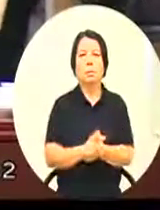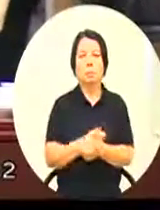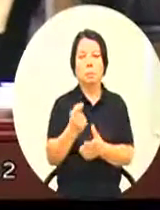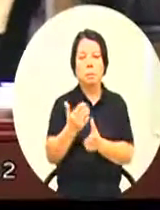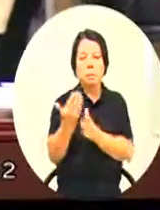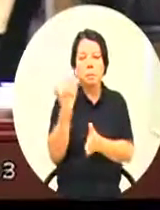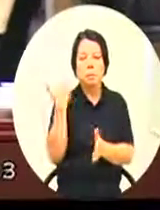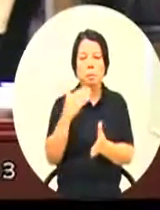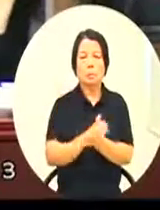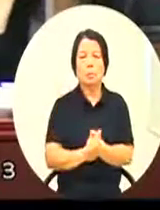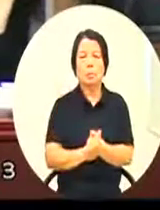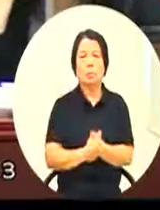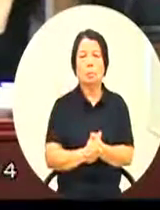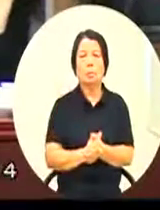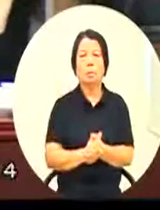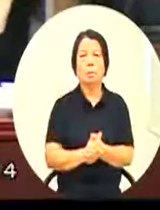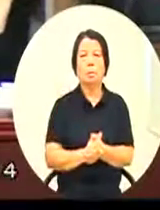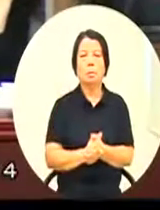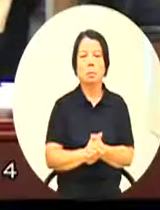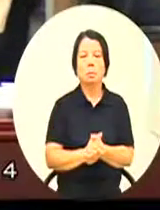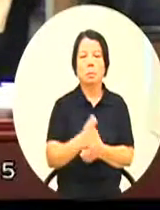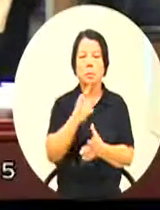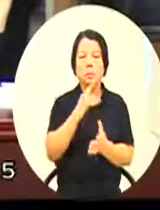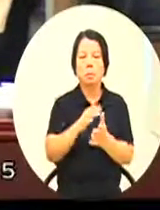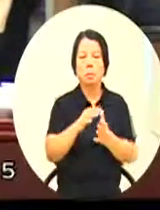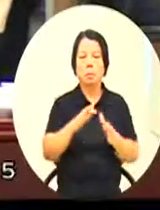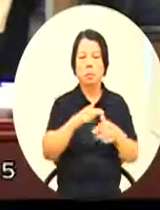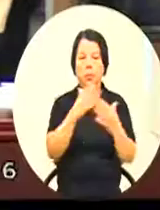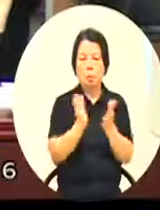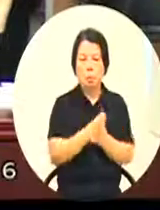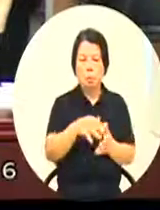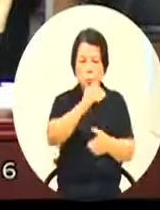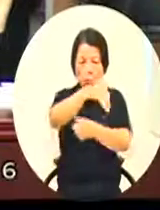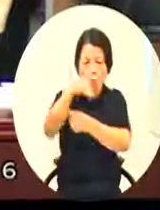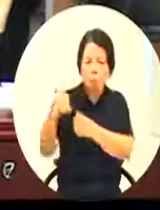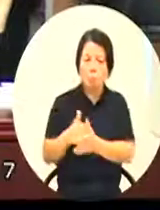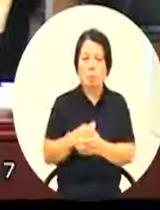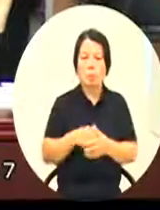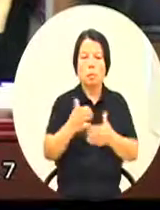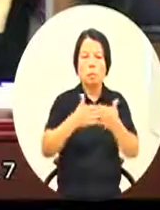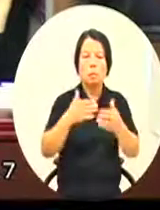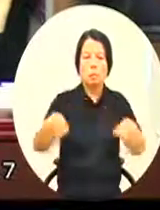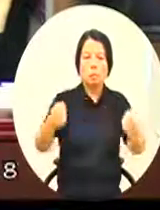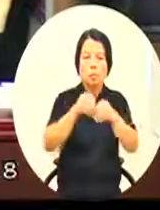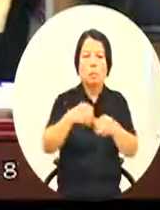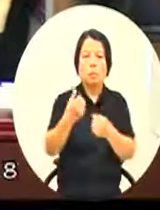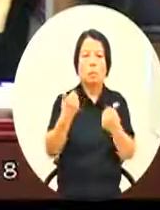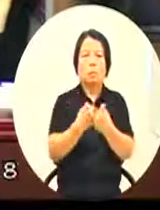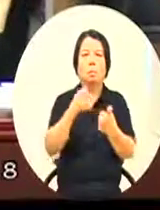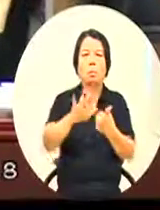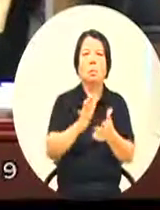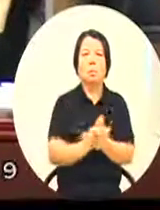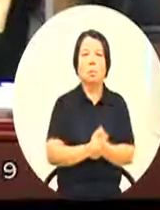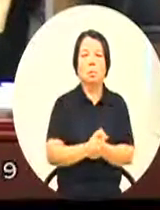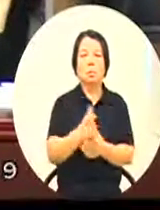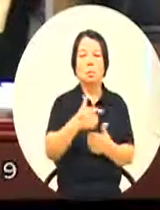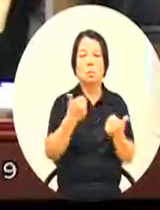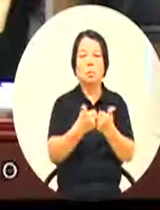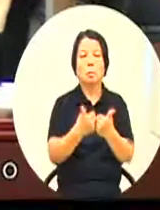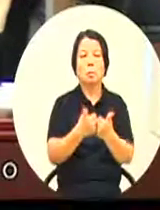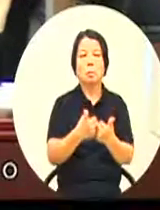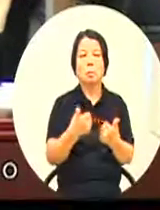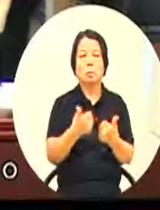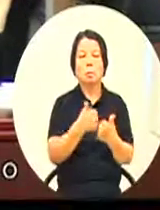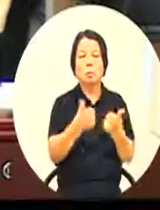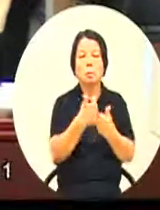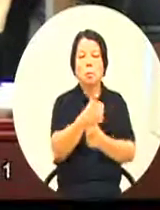时的吴鸿谋副市长也亲自召开协调会，包含陈议员也在议会也办过公